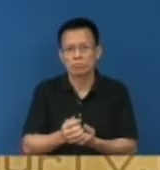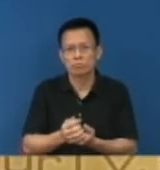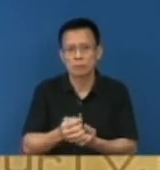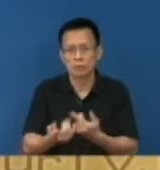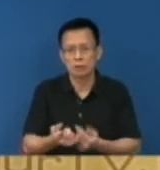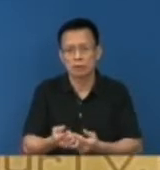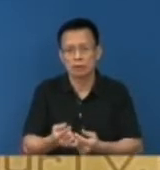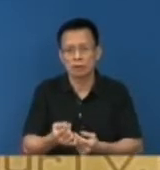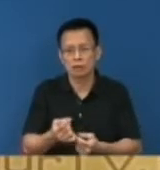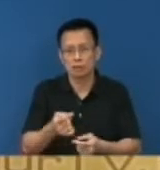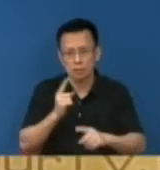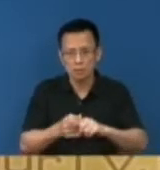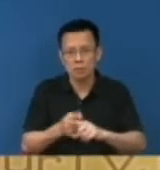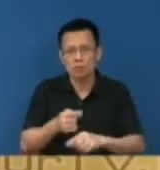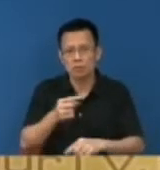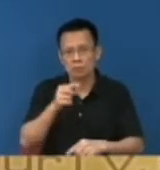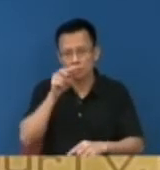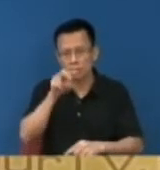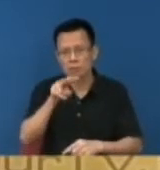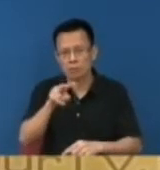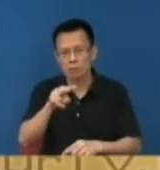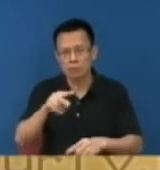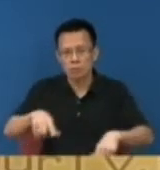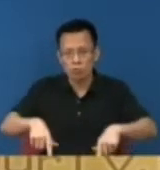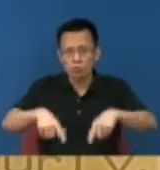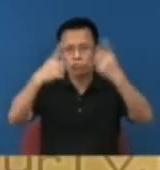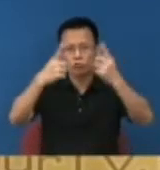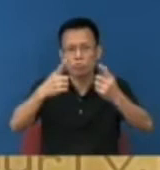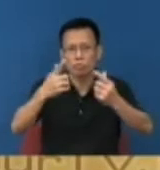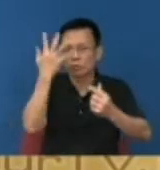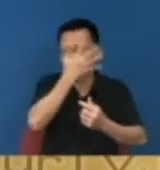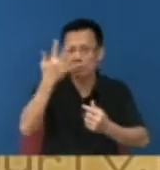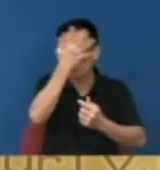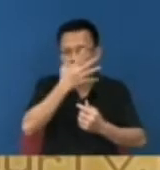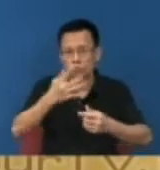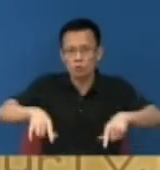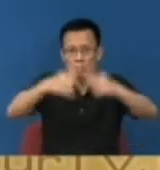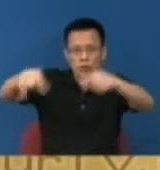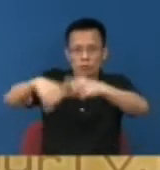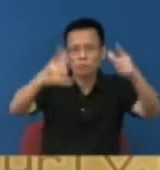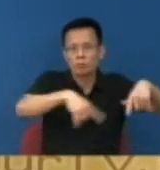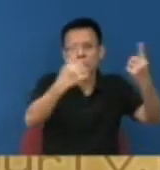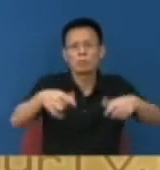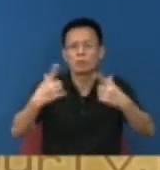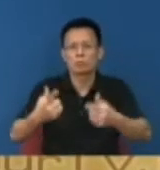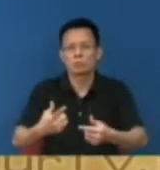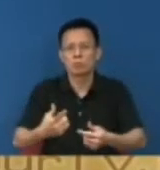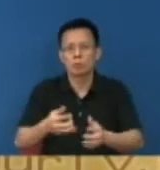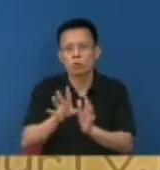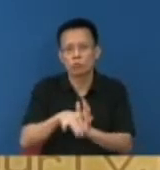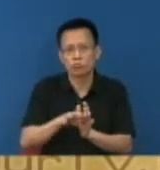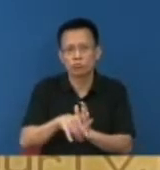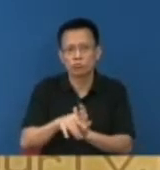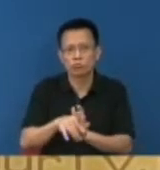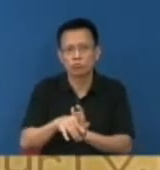只見這個樹木不見森林的蓄意去抹黑當日強